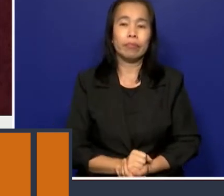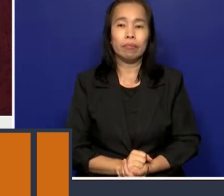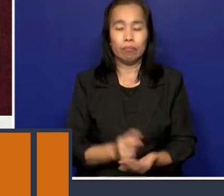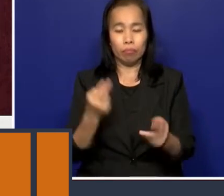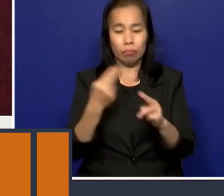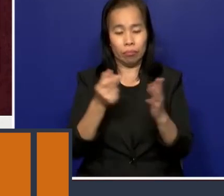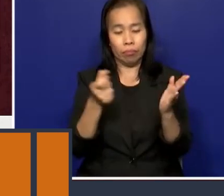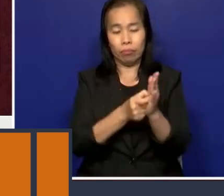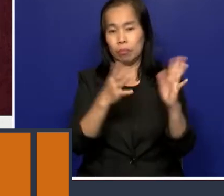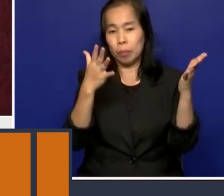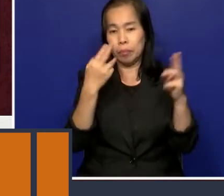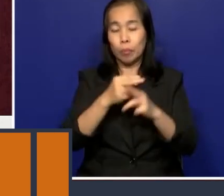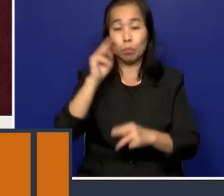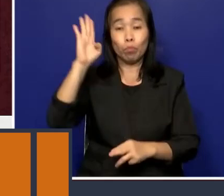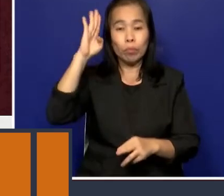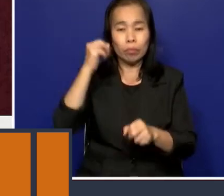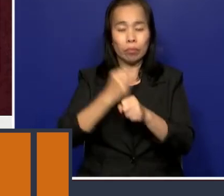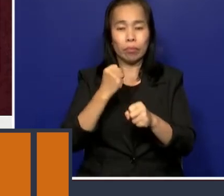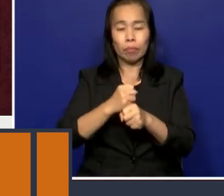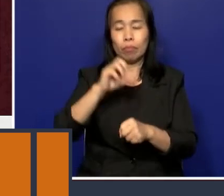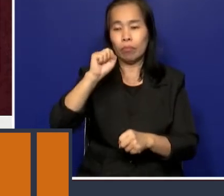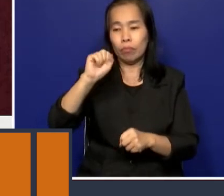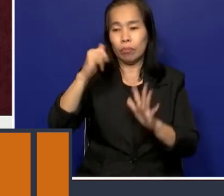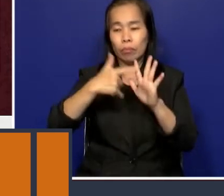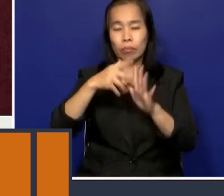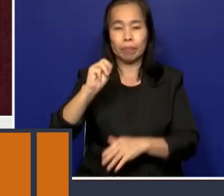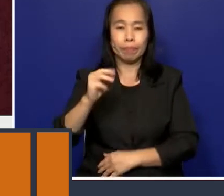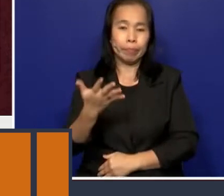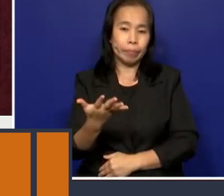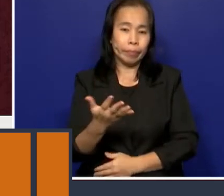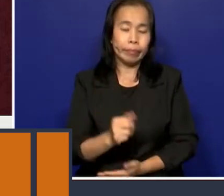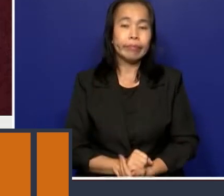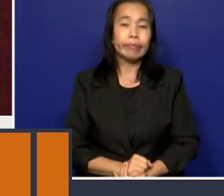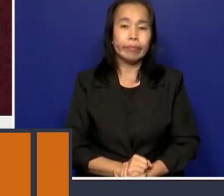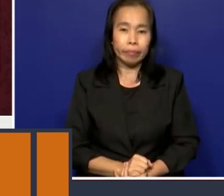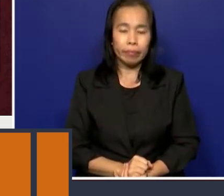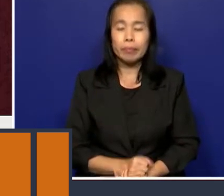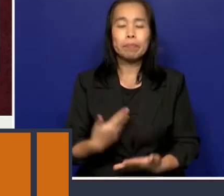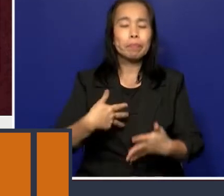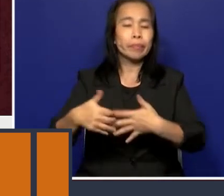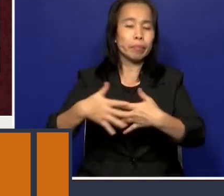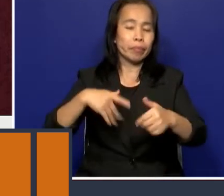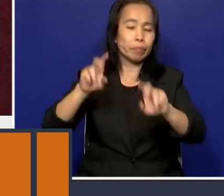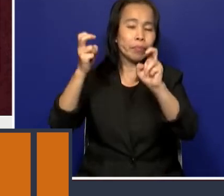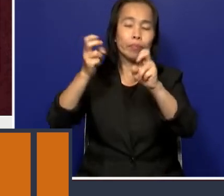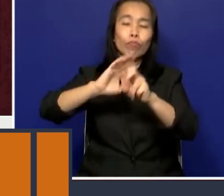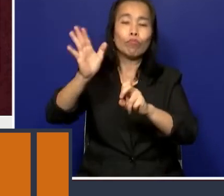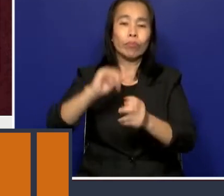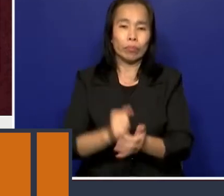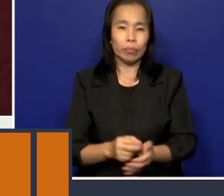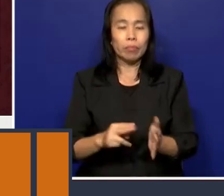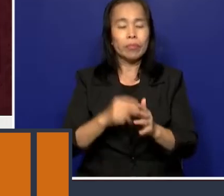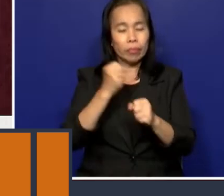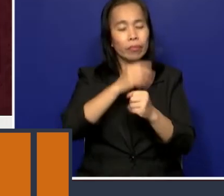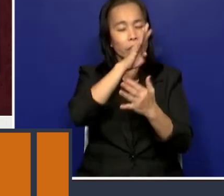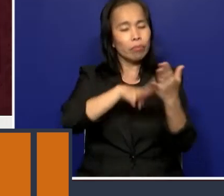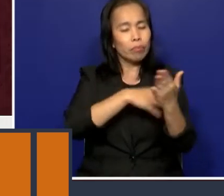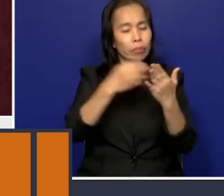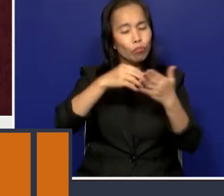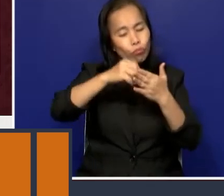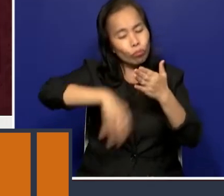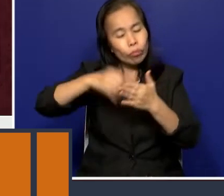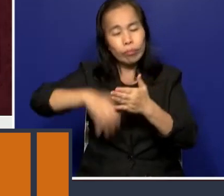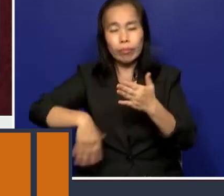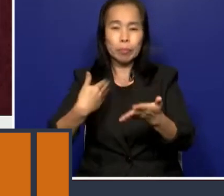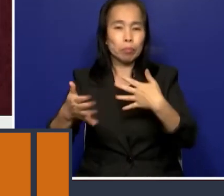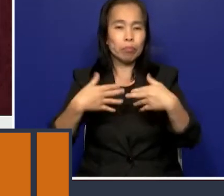ฏชื่อของสยาม by O-Science่อย่ใดแต่ดไมใชปเดนครัานปทานครัเพราะวาการทำรางนโยบายก็เป็ไปได้ที่อาจจะสำหรุดตกล